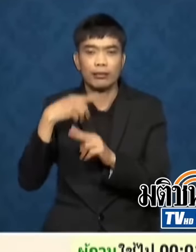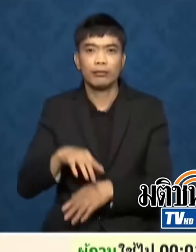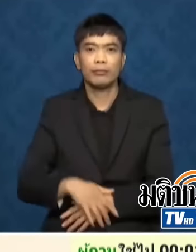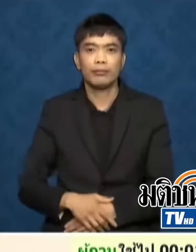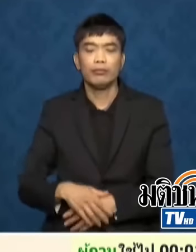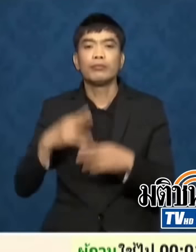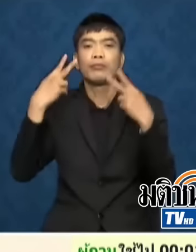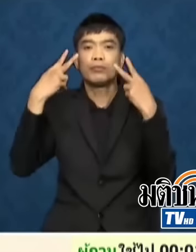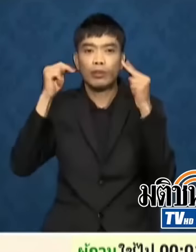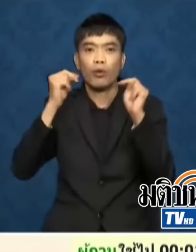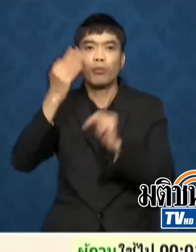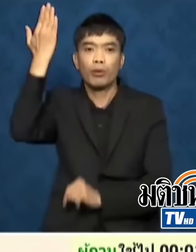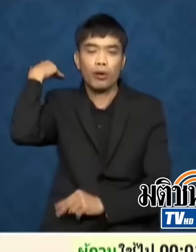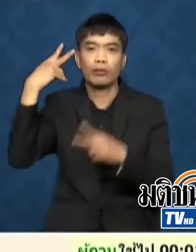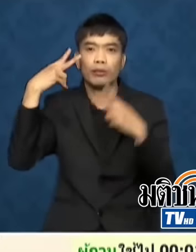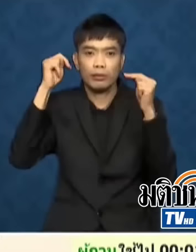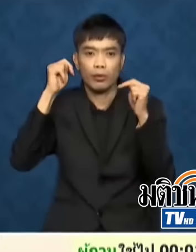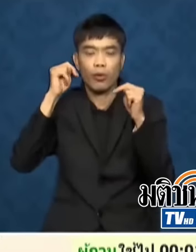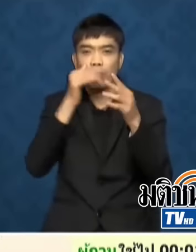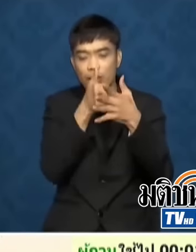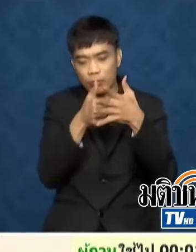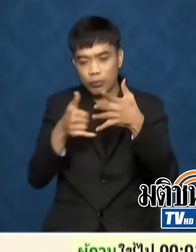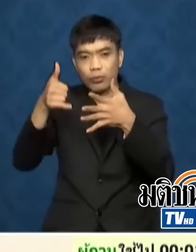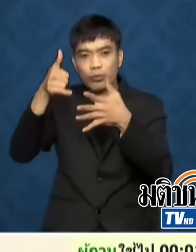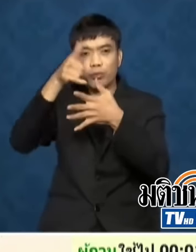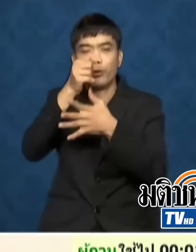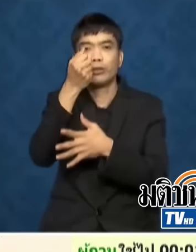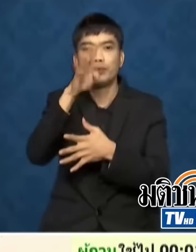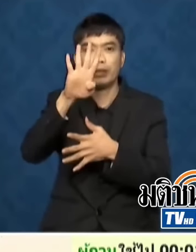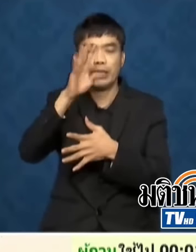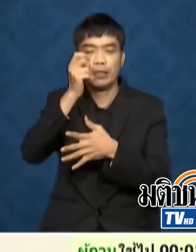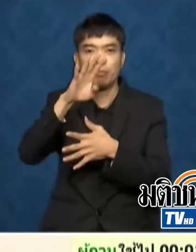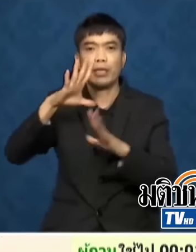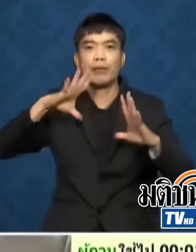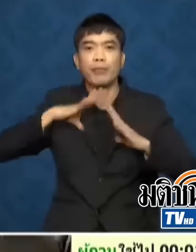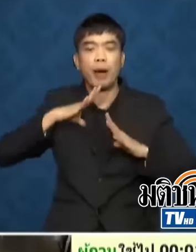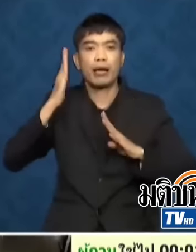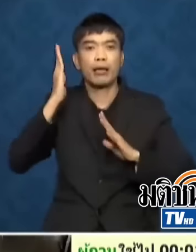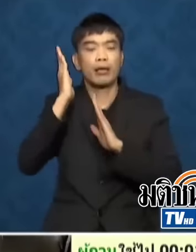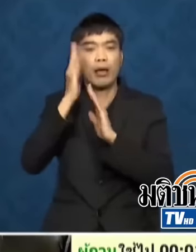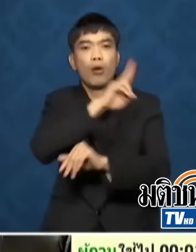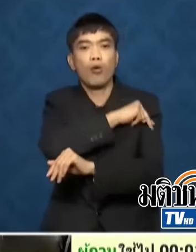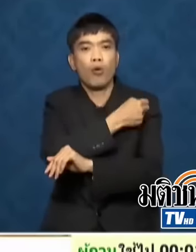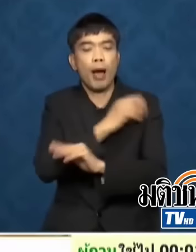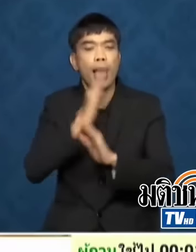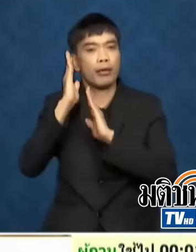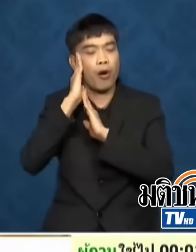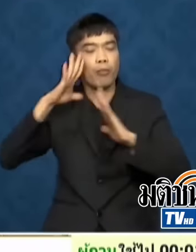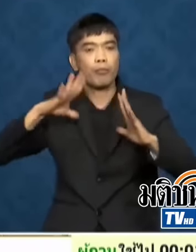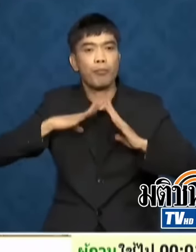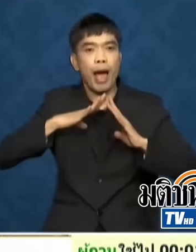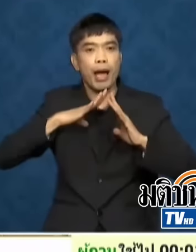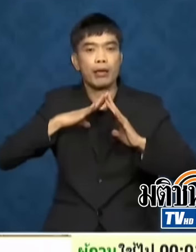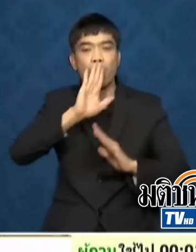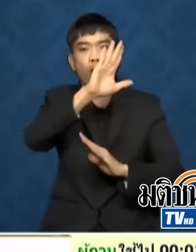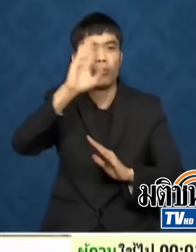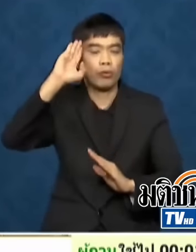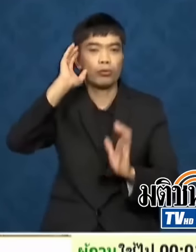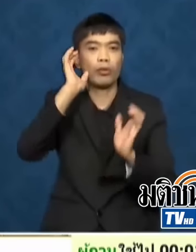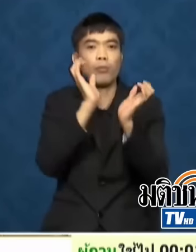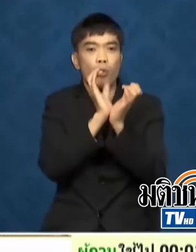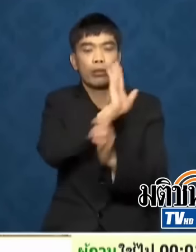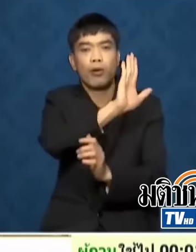ารู้กันนะครับไปพักอยู่ที่ชั้น14ของโรงพยาบาลตำรวจนะครับ ซึ่งตามที่ท่านรั